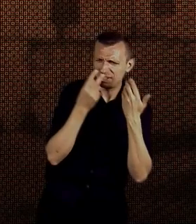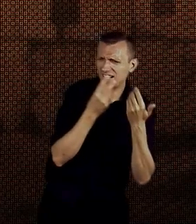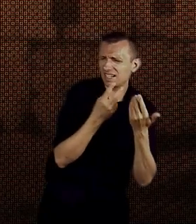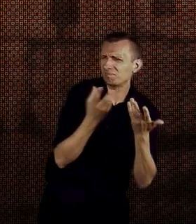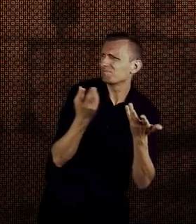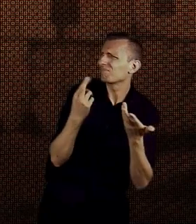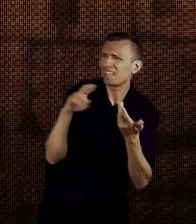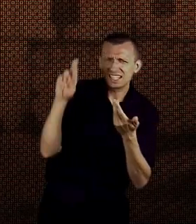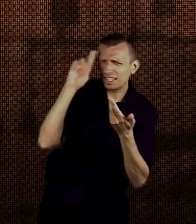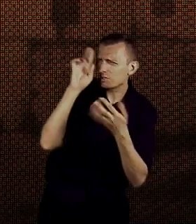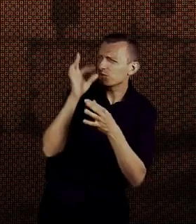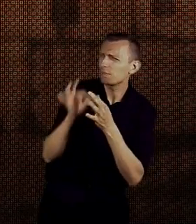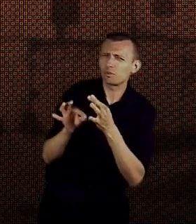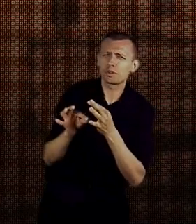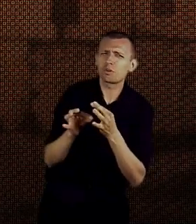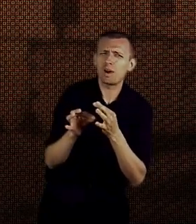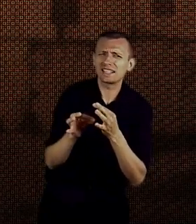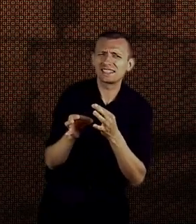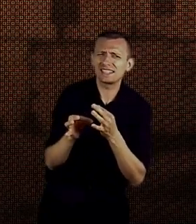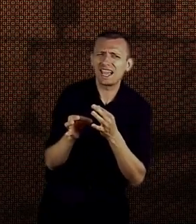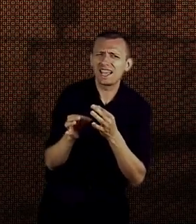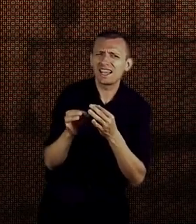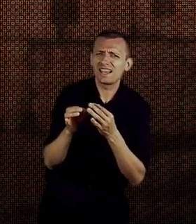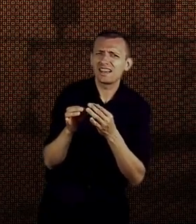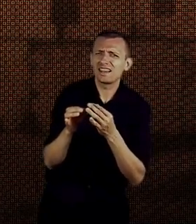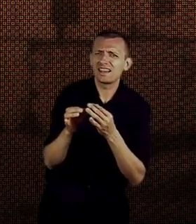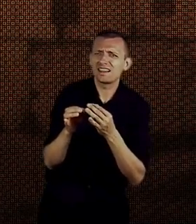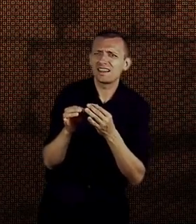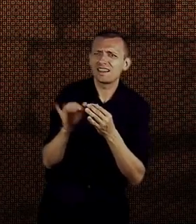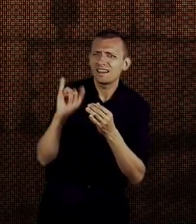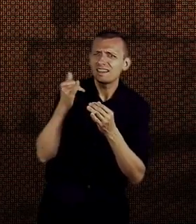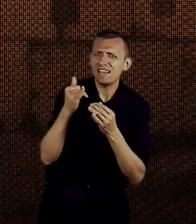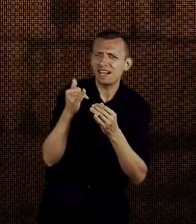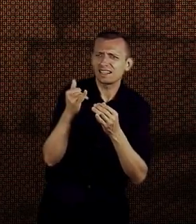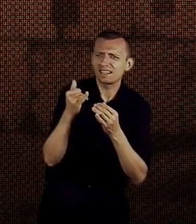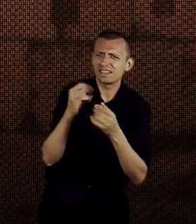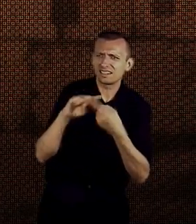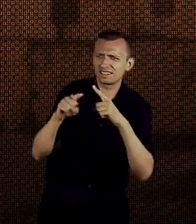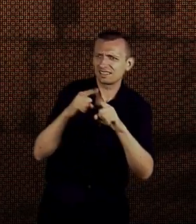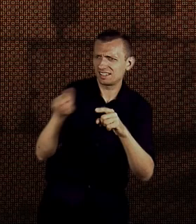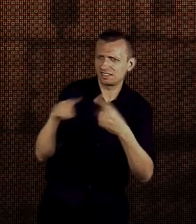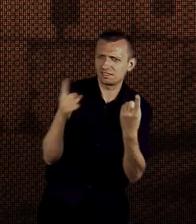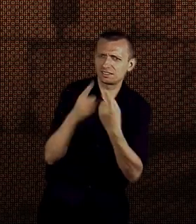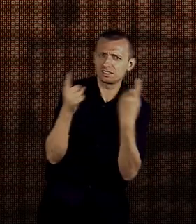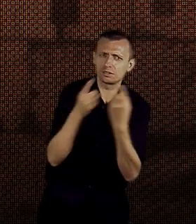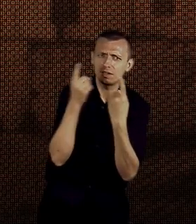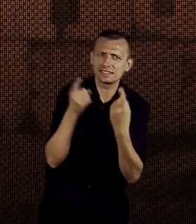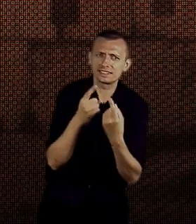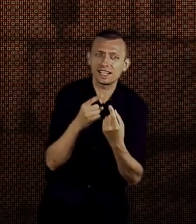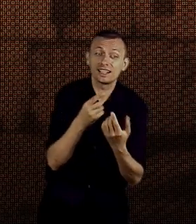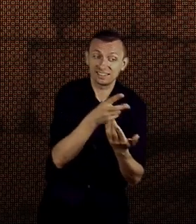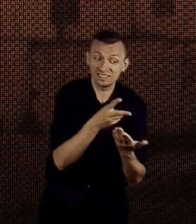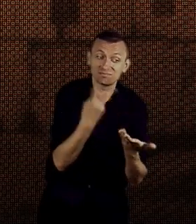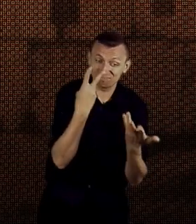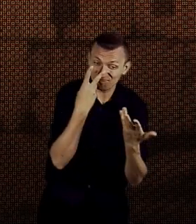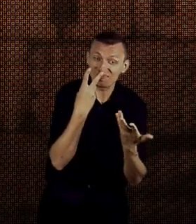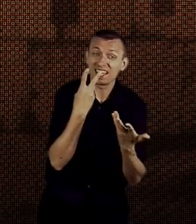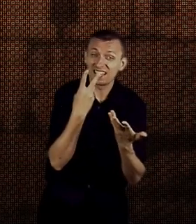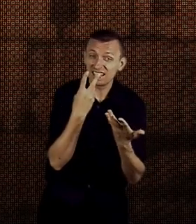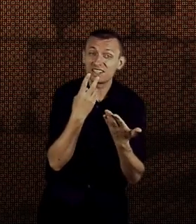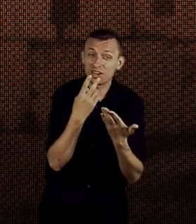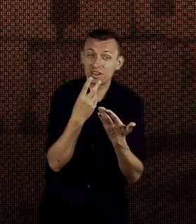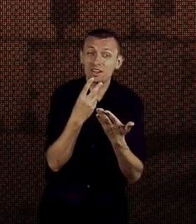I właśnie w tym momencie możemy zobaczyć wiarę Abrahama wznoszącą się